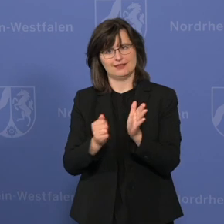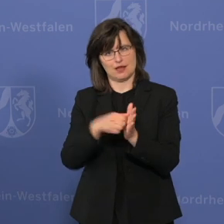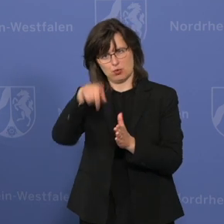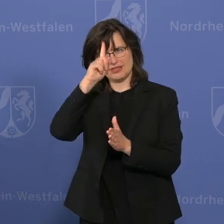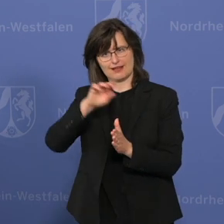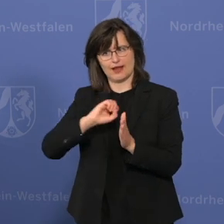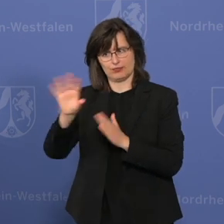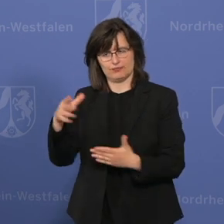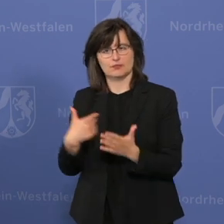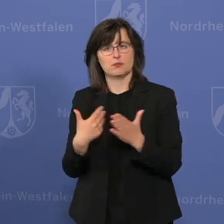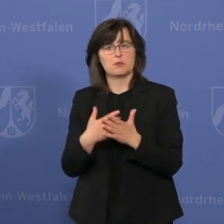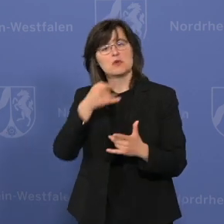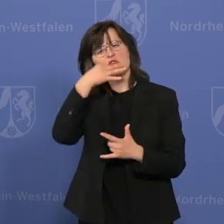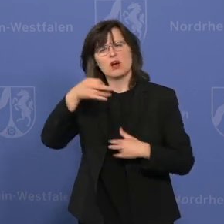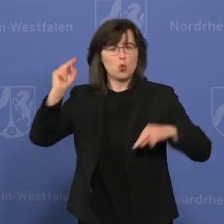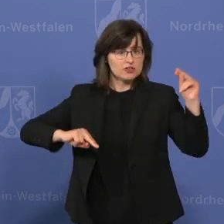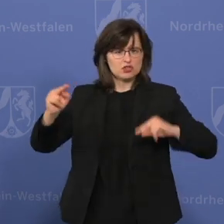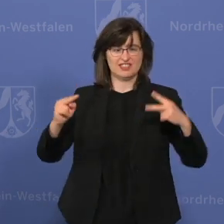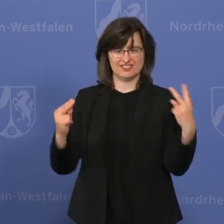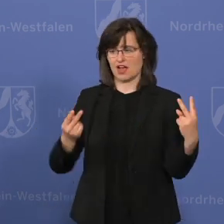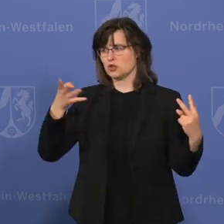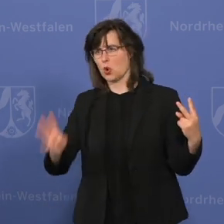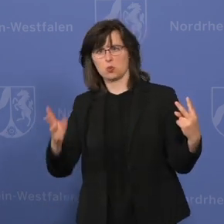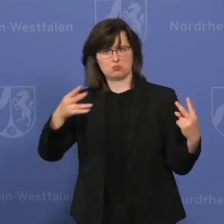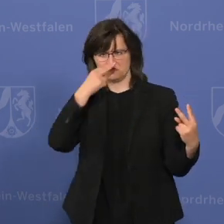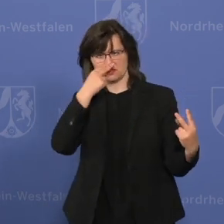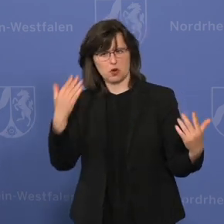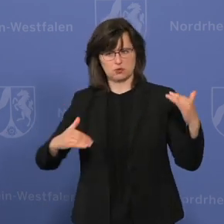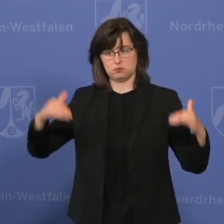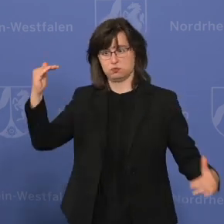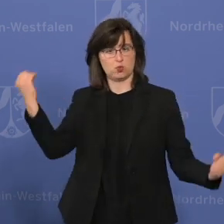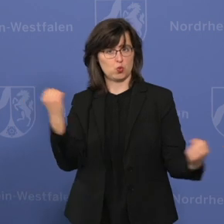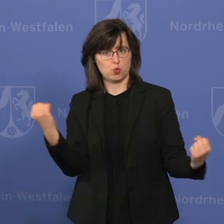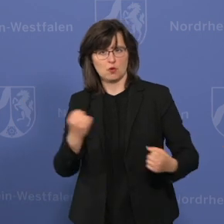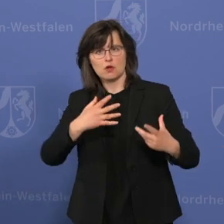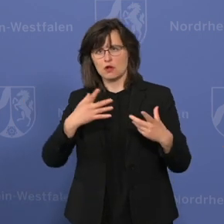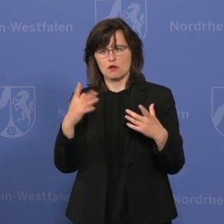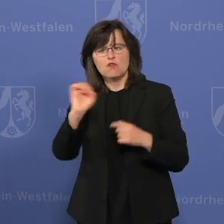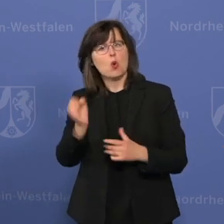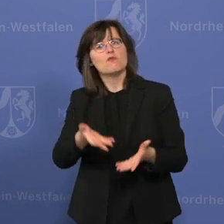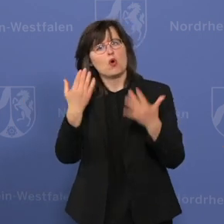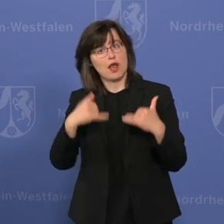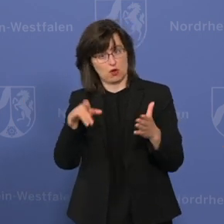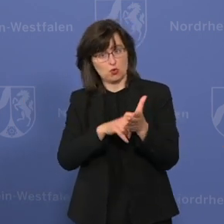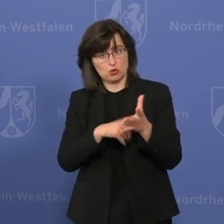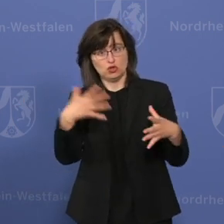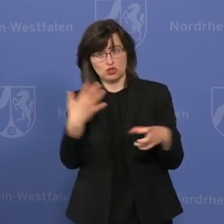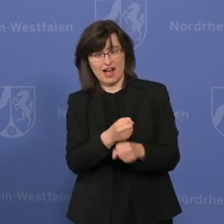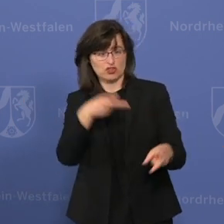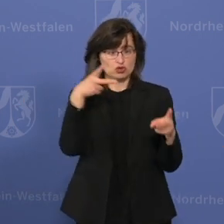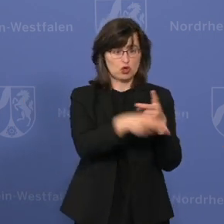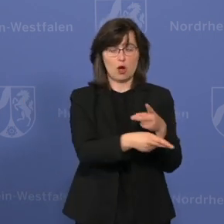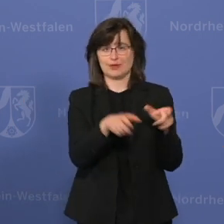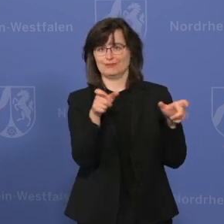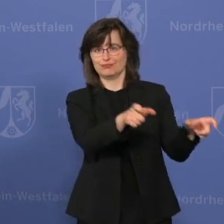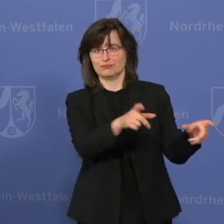Sie diese Differenz? Also ist es in ganz vielen Fällen tatsächlich gelungen, das noch zu stoppen? Oder hat man das noch nicht alles ausermittelt und